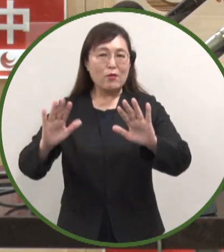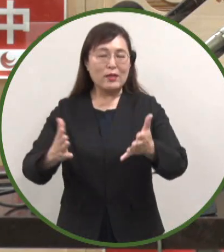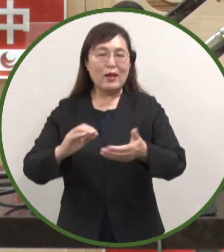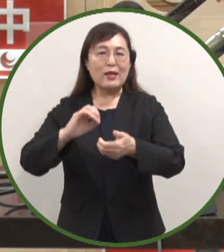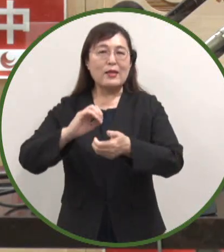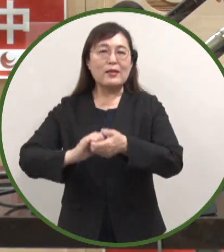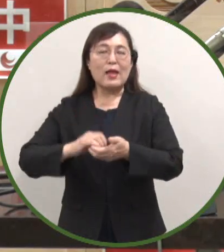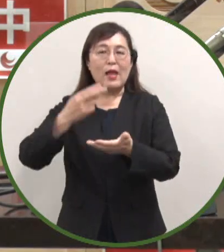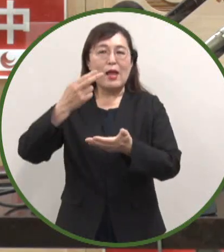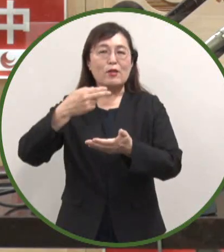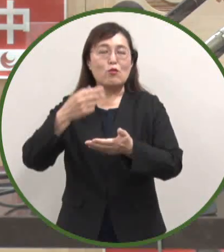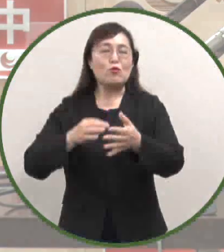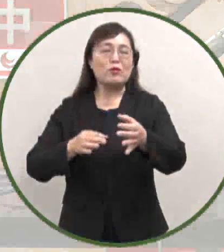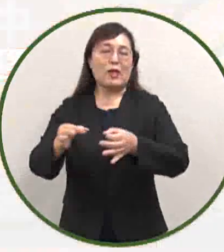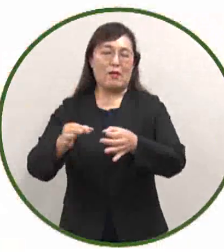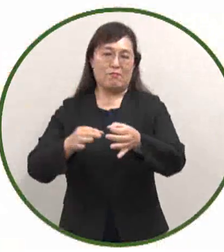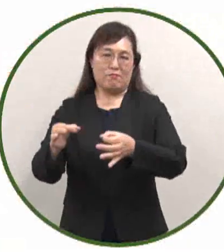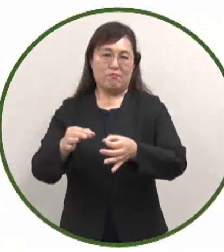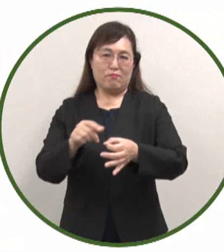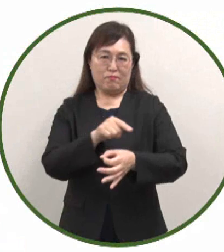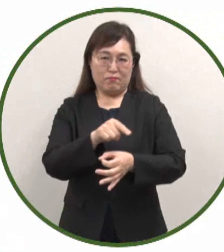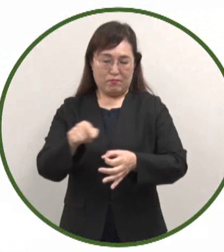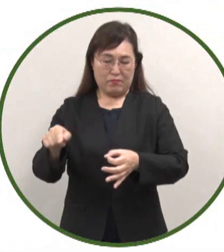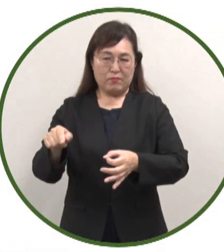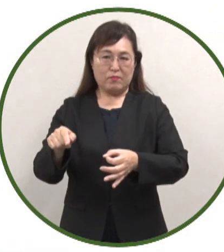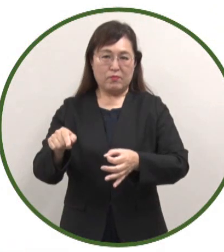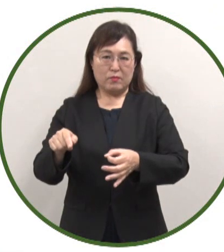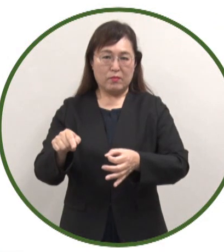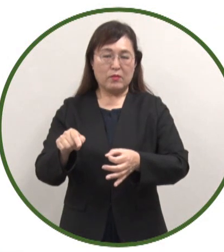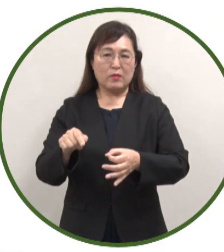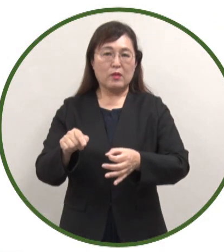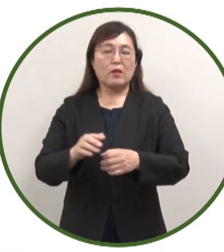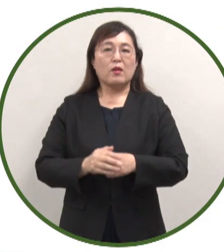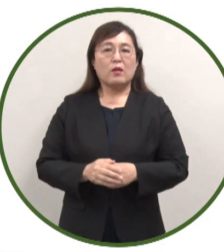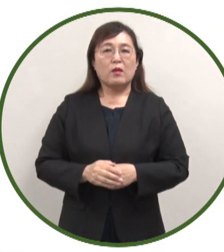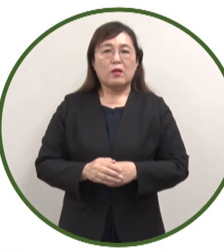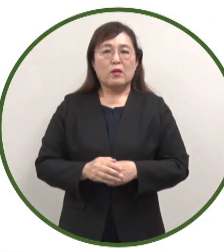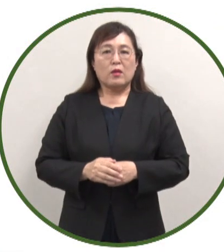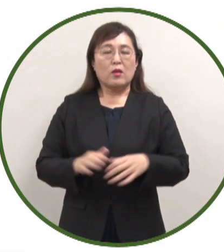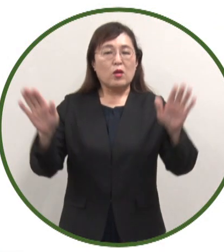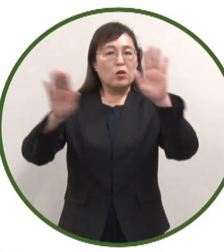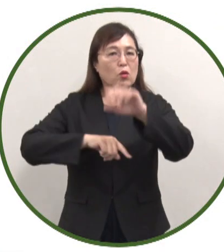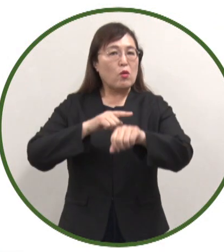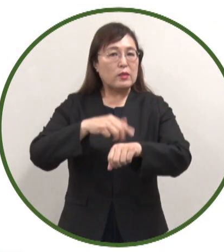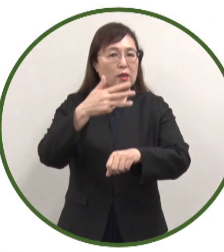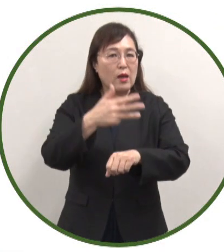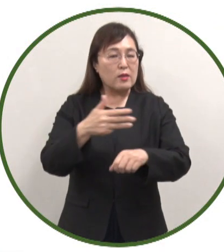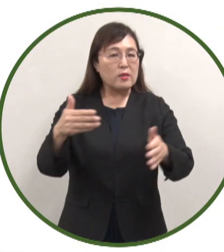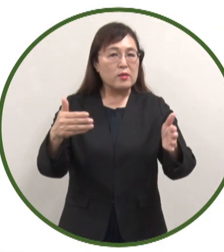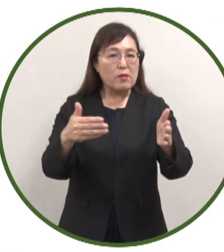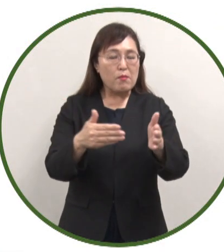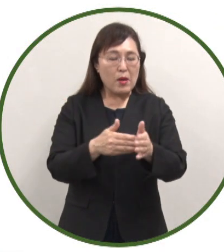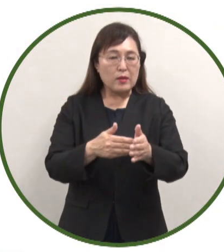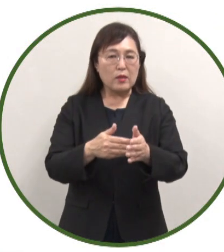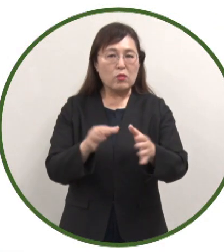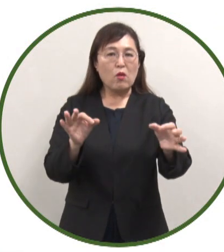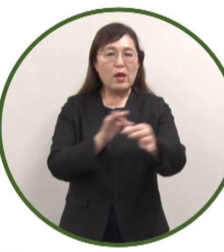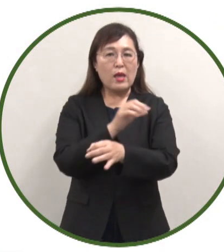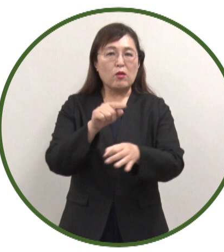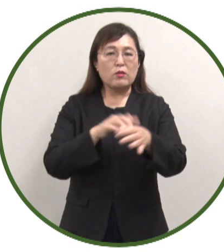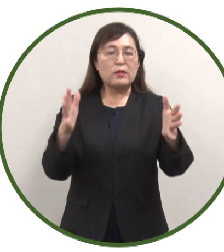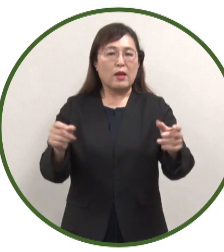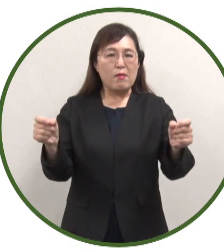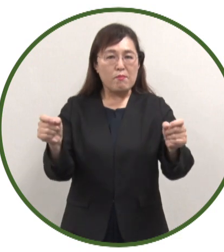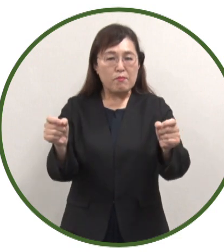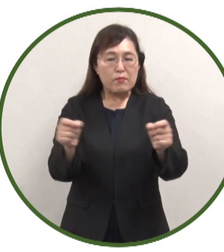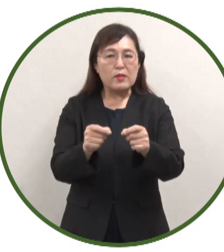屋さん、そういったところになりますが、要請内容としては20時までの時間、時短営業ということにな